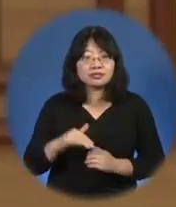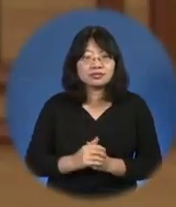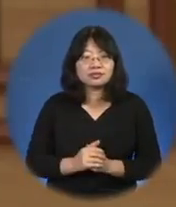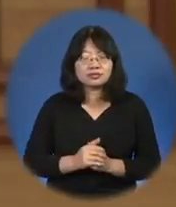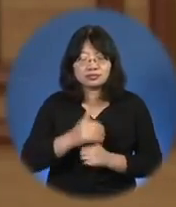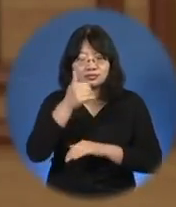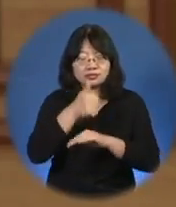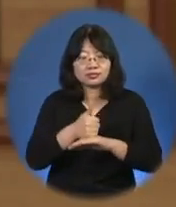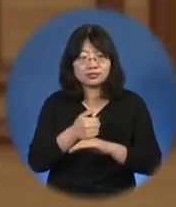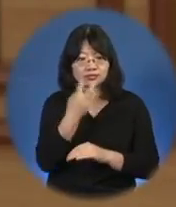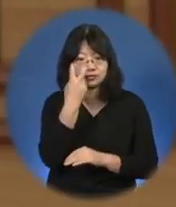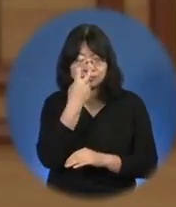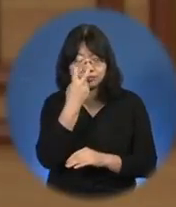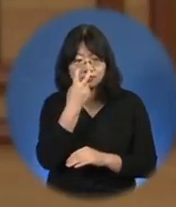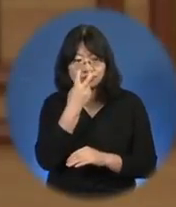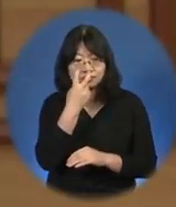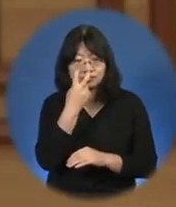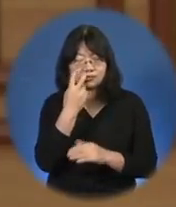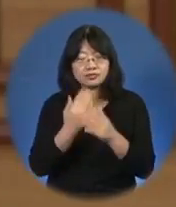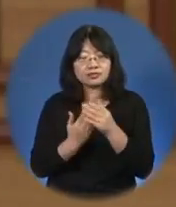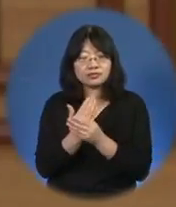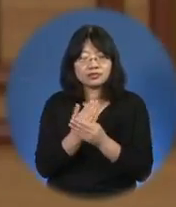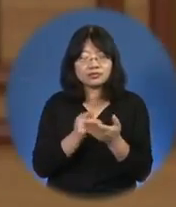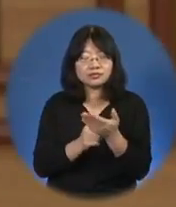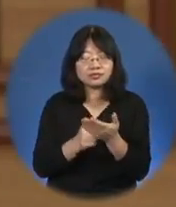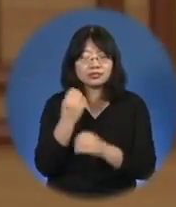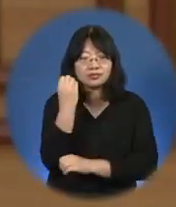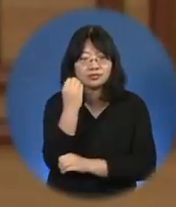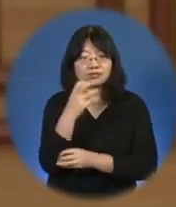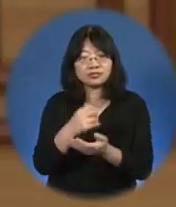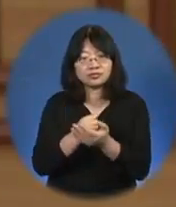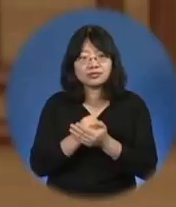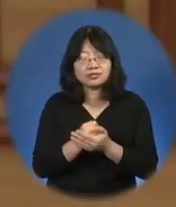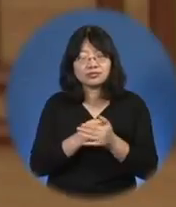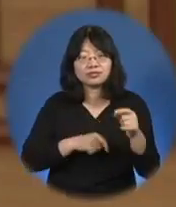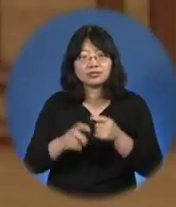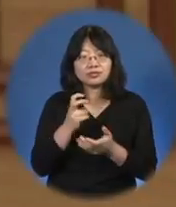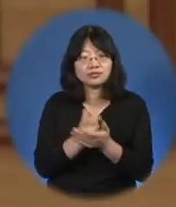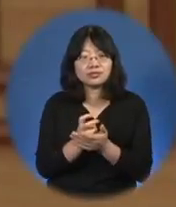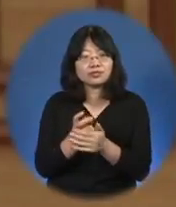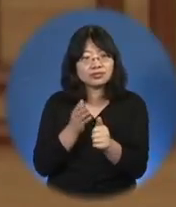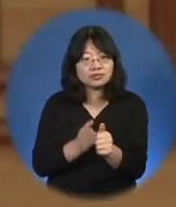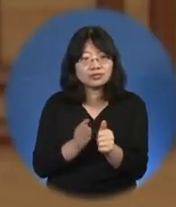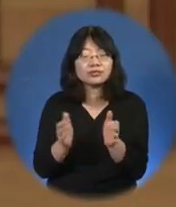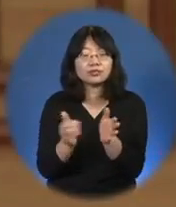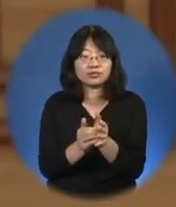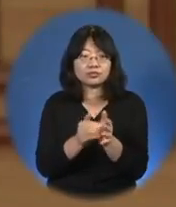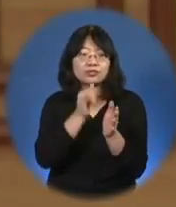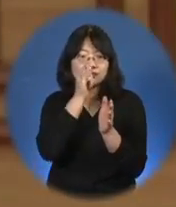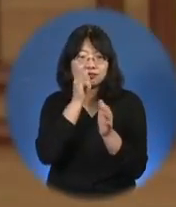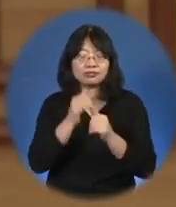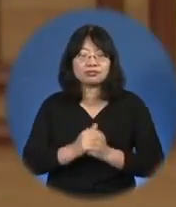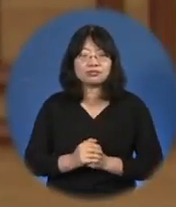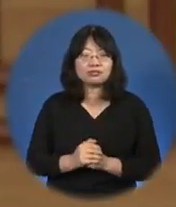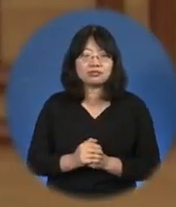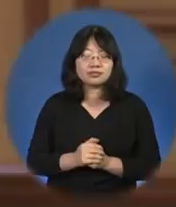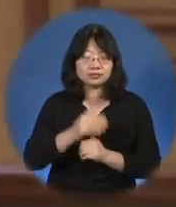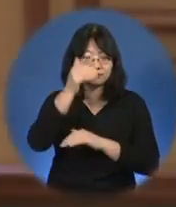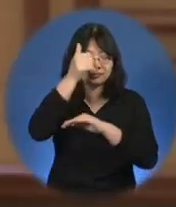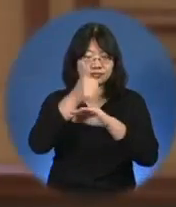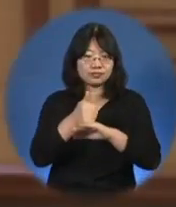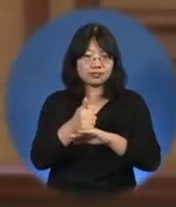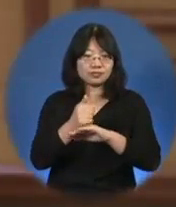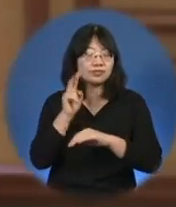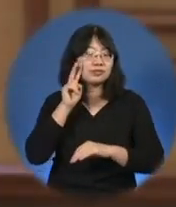그 최종 조사에서 나온 의견을 토대로 해서 정책 권고까지 그렇죠. 하게 된. 예. 그